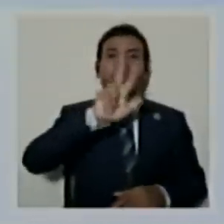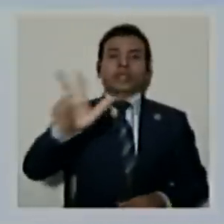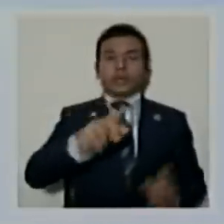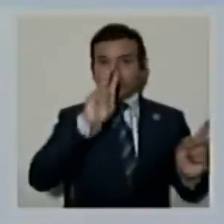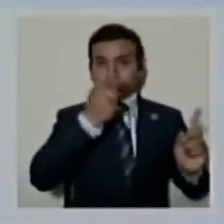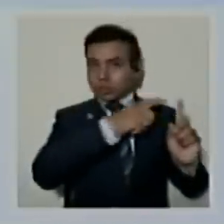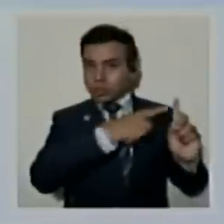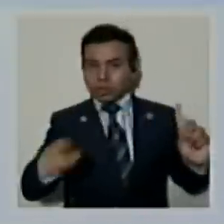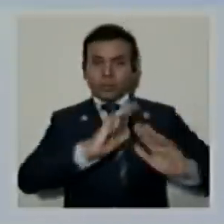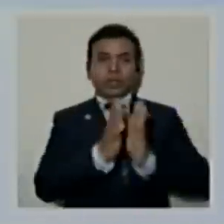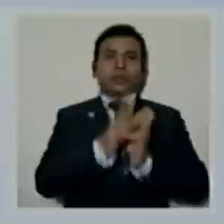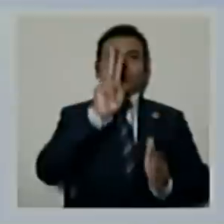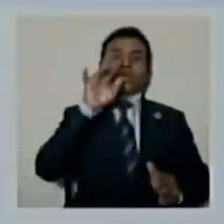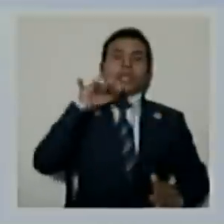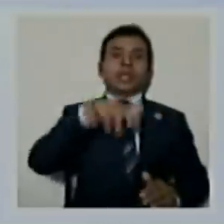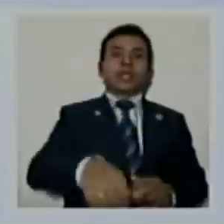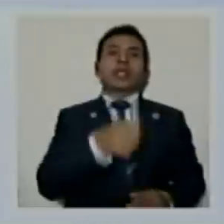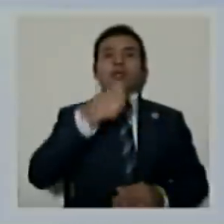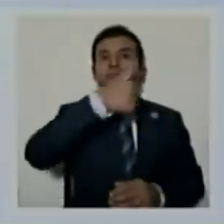38,55,788 জন, মৃত্যুবরণ করেছেন